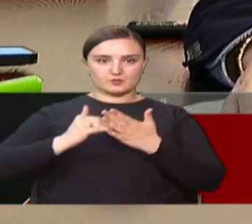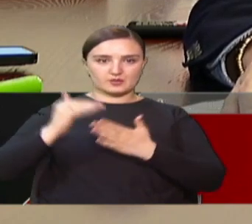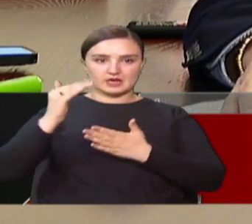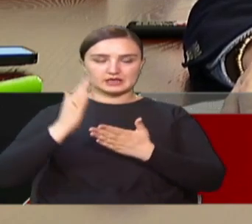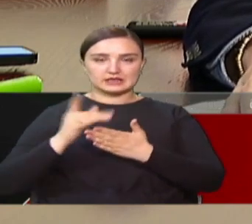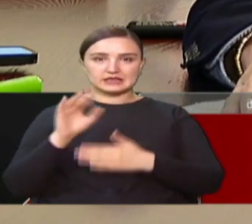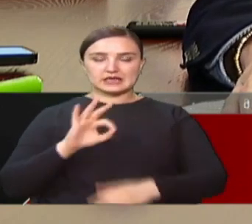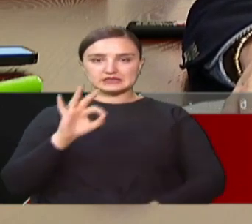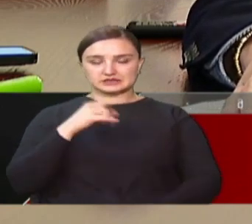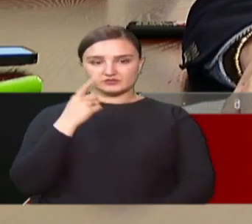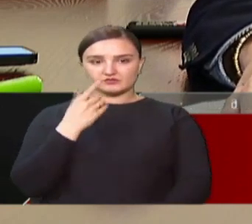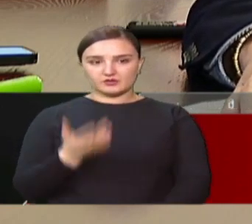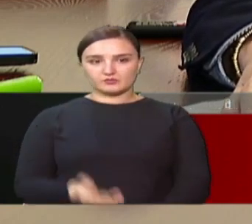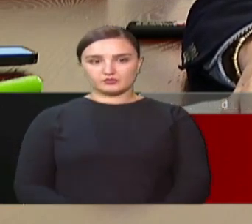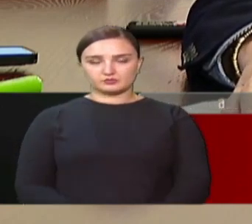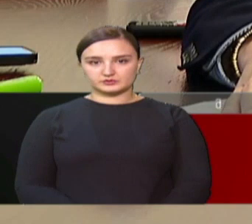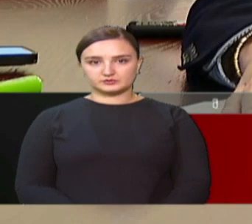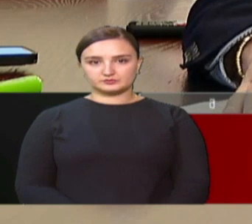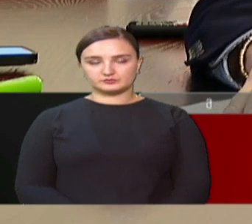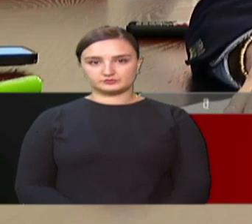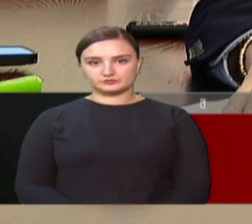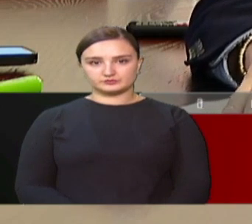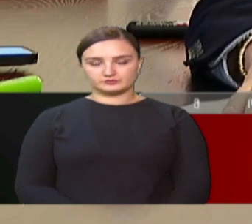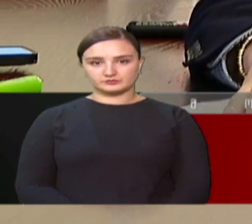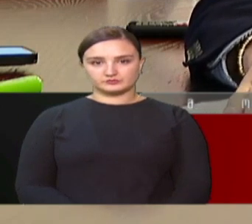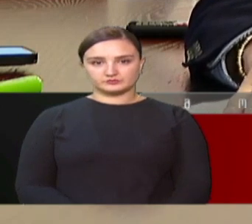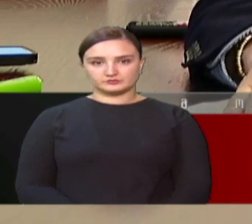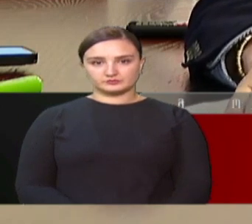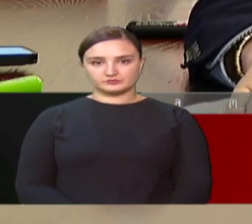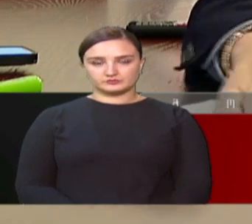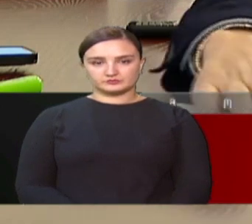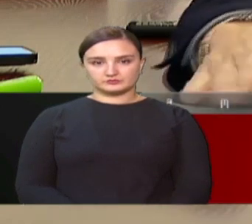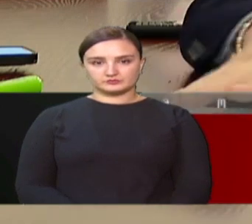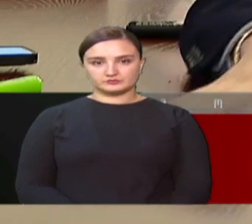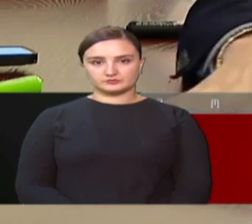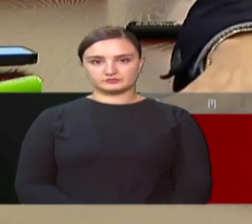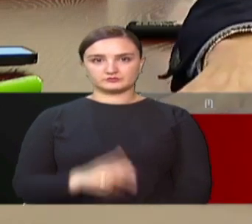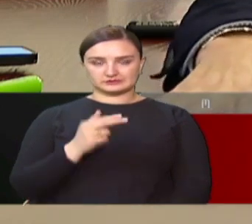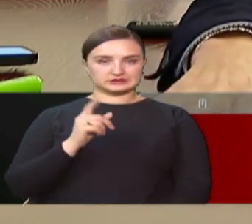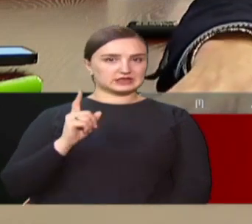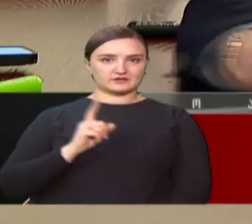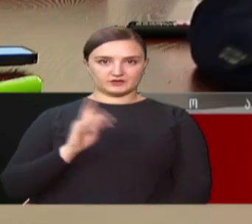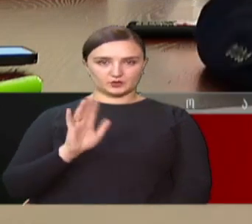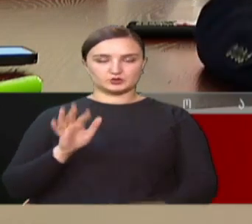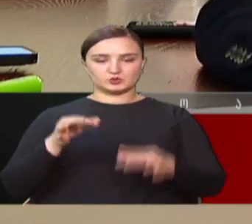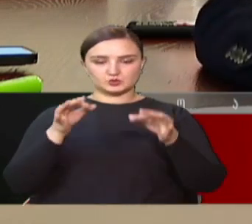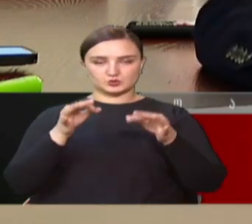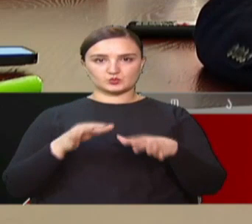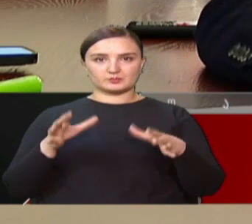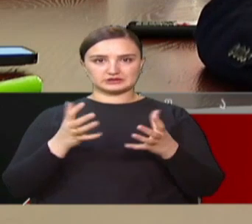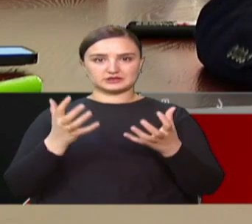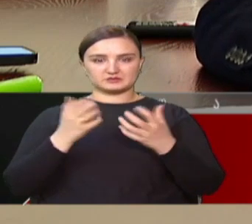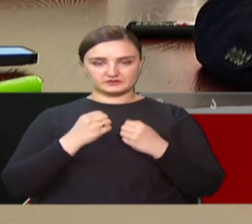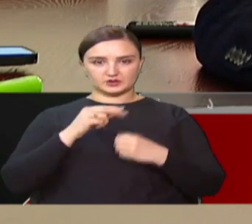რაზე ვლაპარაკობთ ახლა? კი, ბატონო, ჩვენ რა თქმა უნდა არ ველოდით, ეს ხომ ჩვენ ხო სურპრიზად მივიღეთ და ყველა ჩემმა კოლეგამ თქვა და რა